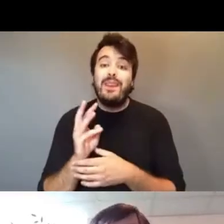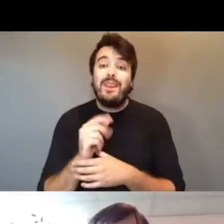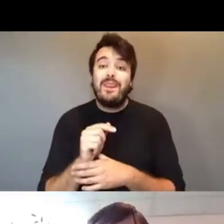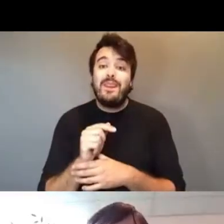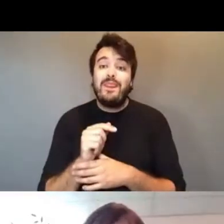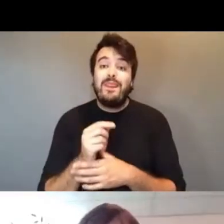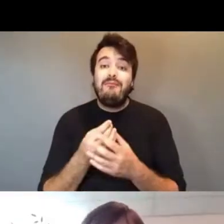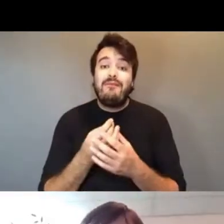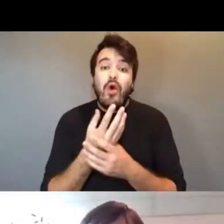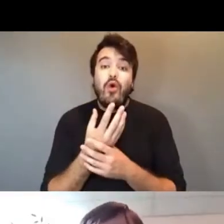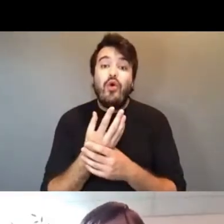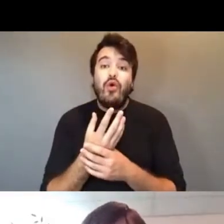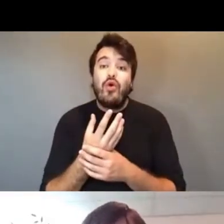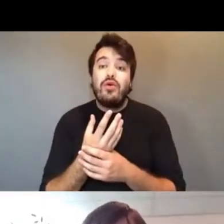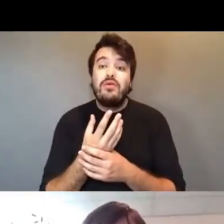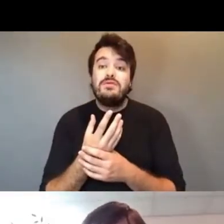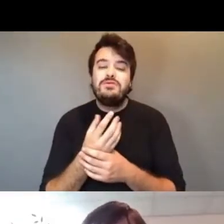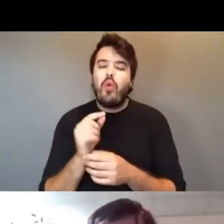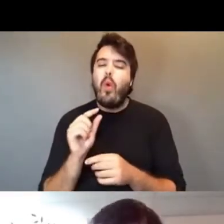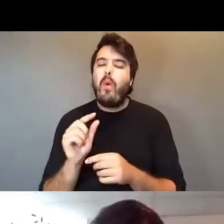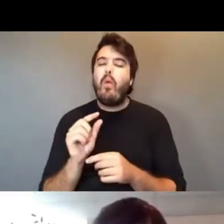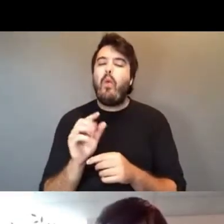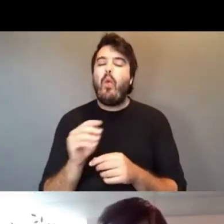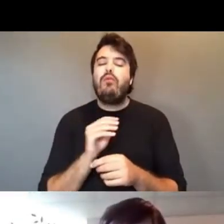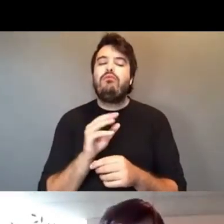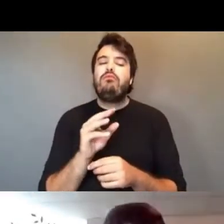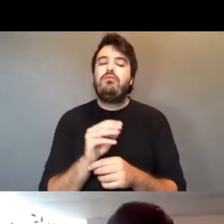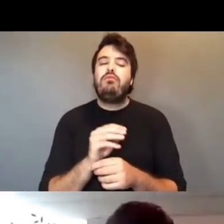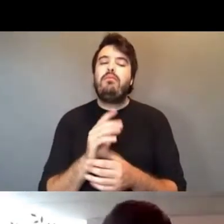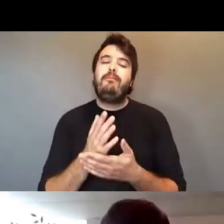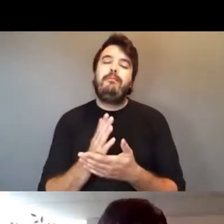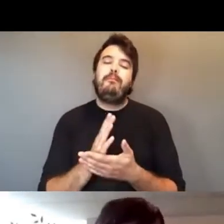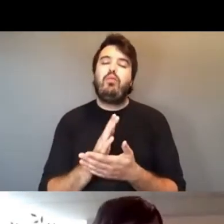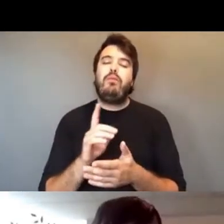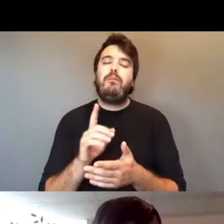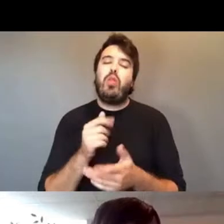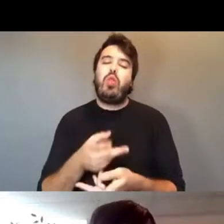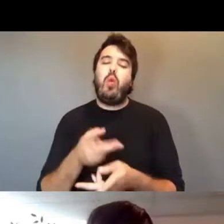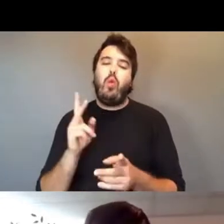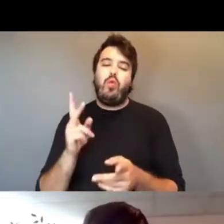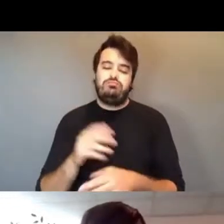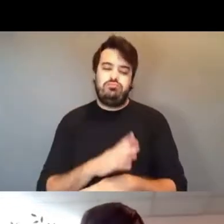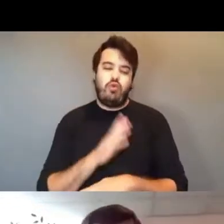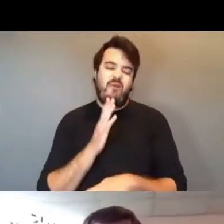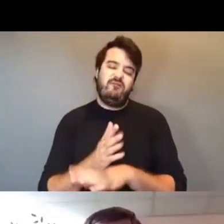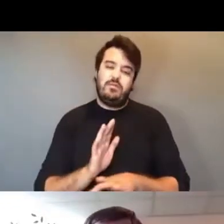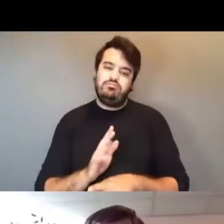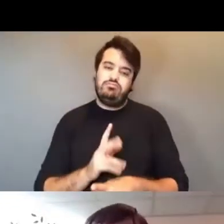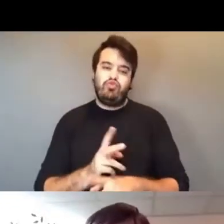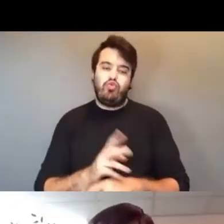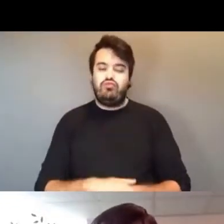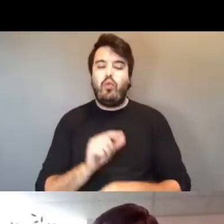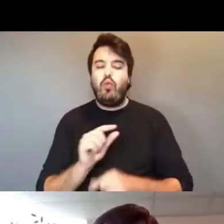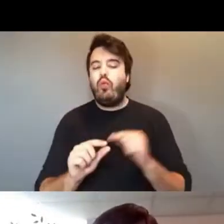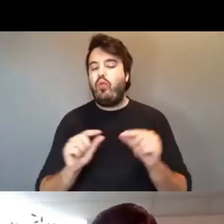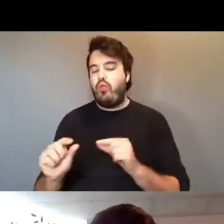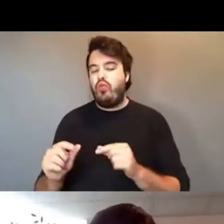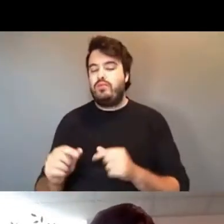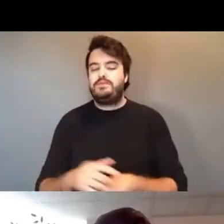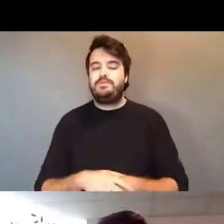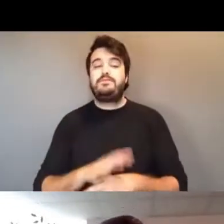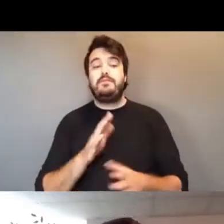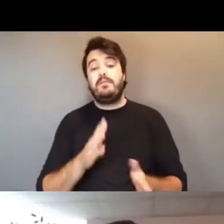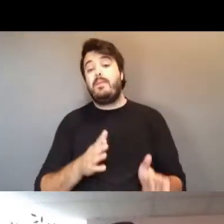les fleurs, un petit peu, par modération, c'est meilleur. Et par rapport à la culture en